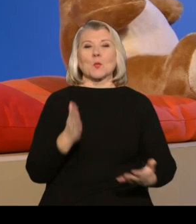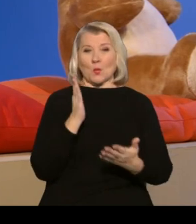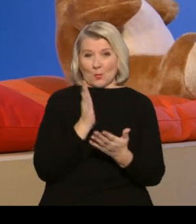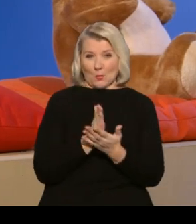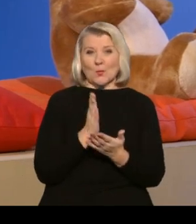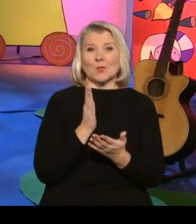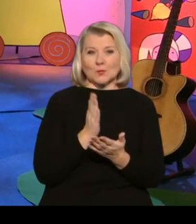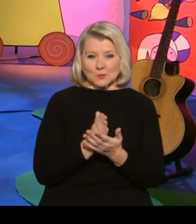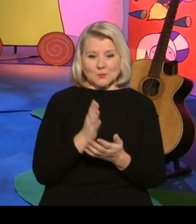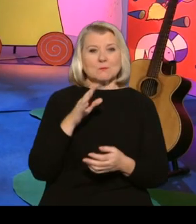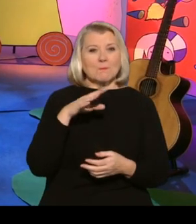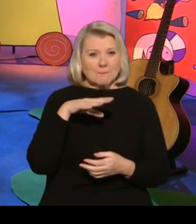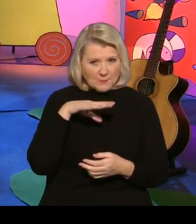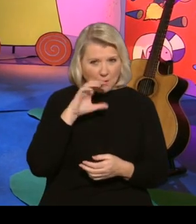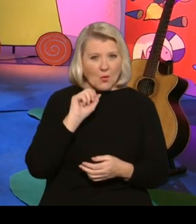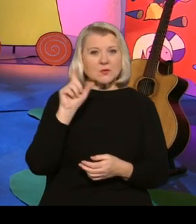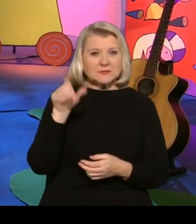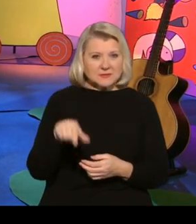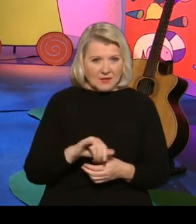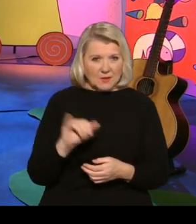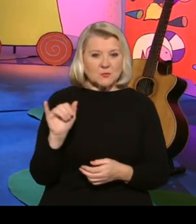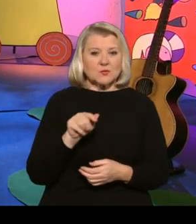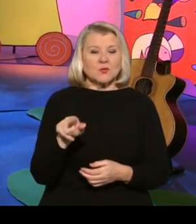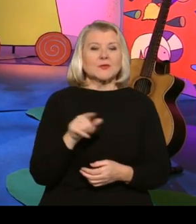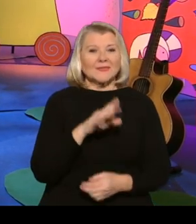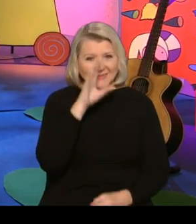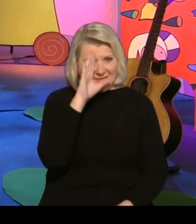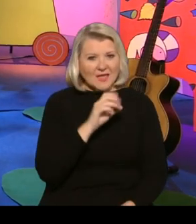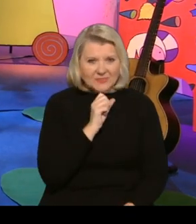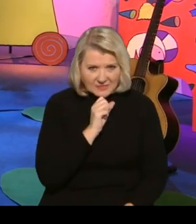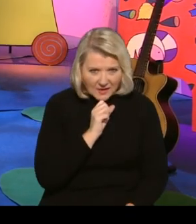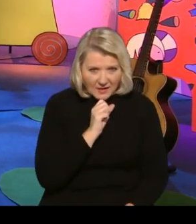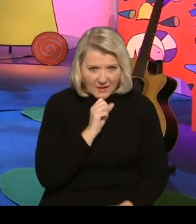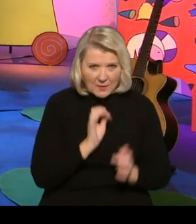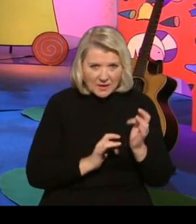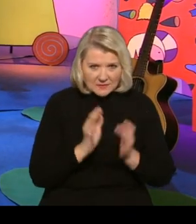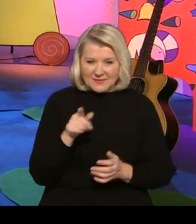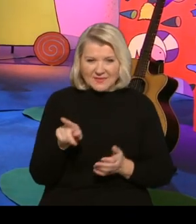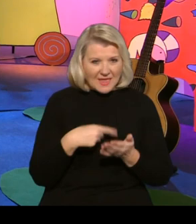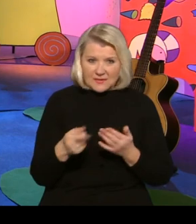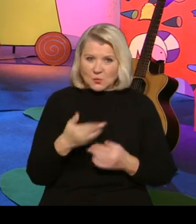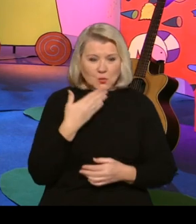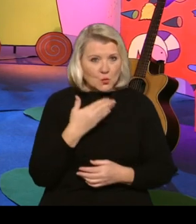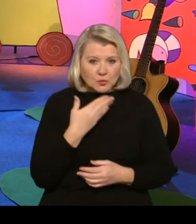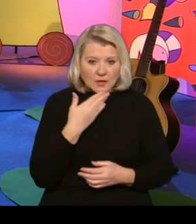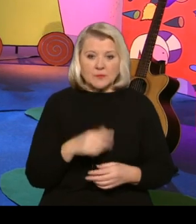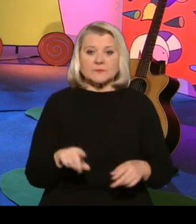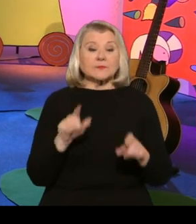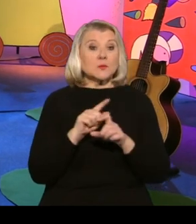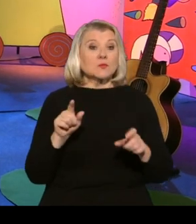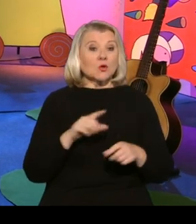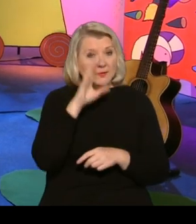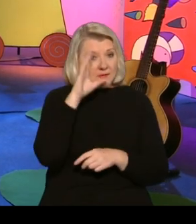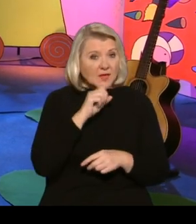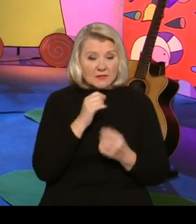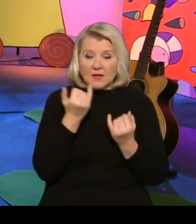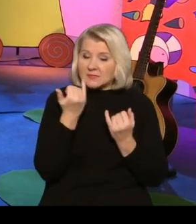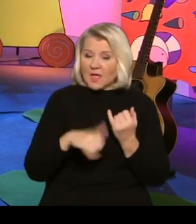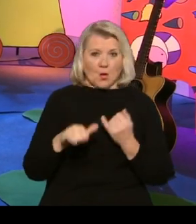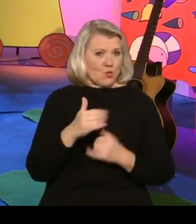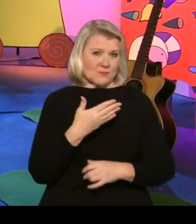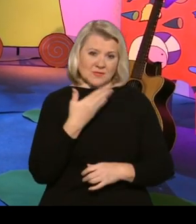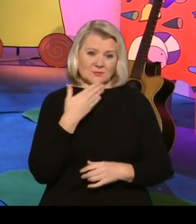poznávám. Jo? Ty jsi náš děda Martin. Žádná nuda, protože náš děda se nudit neumí.